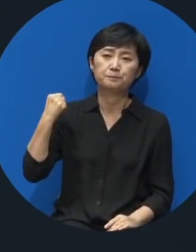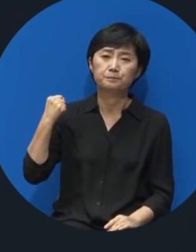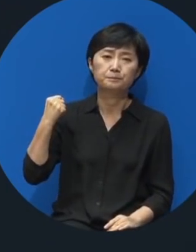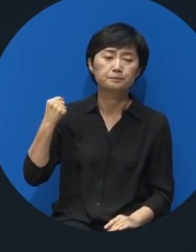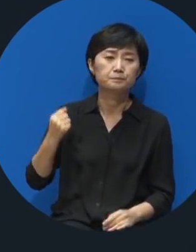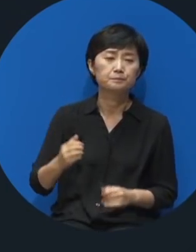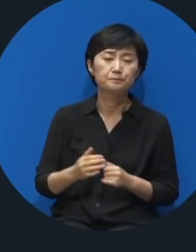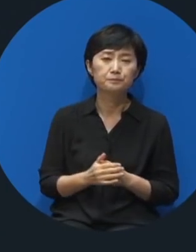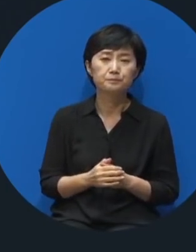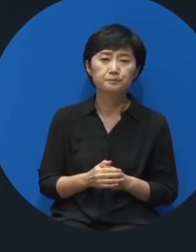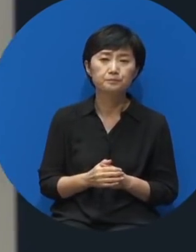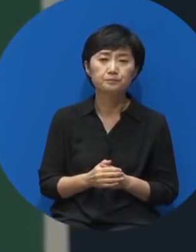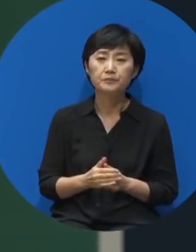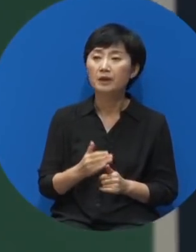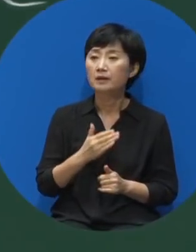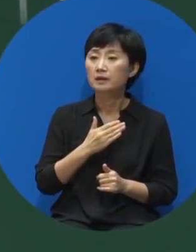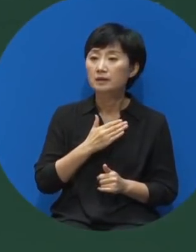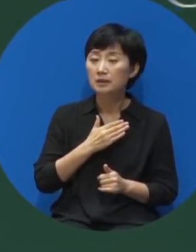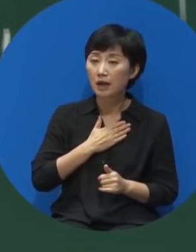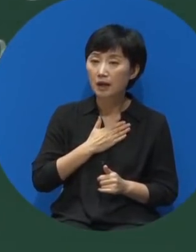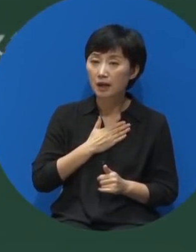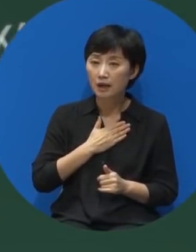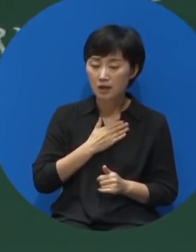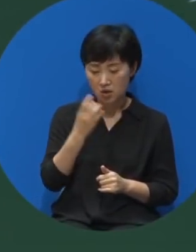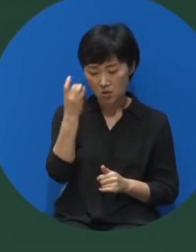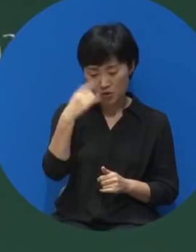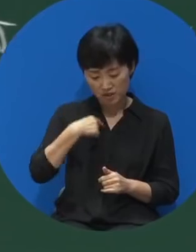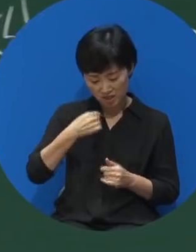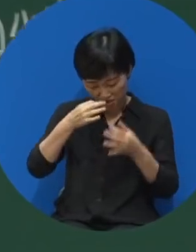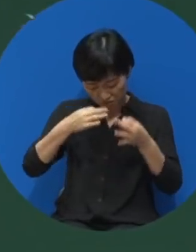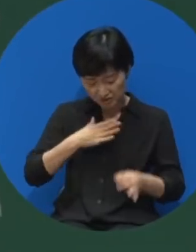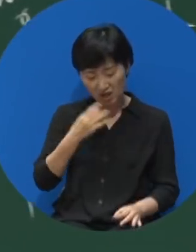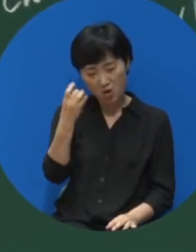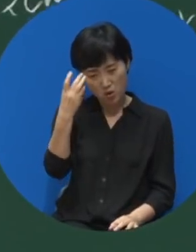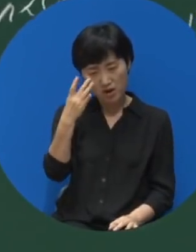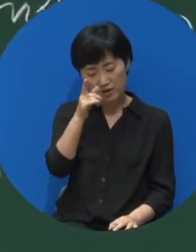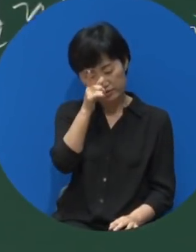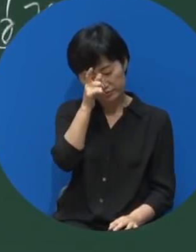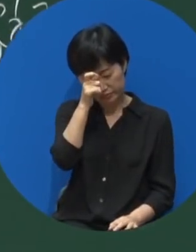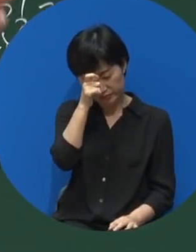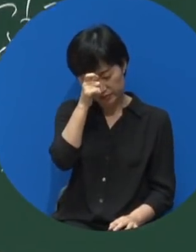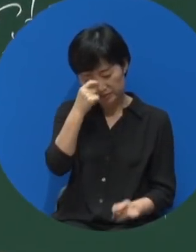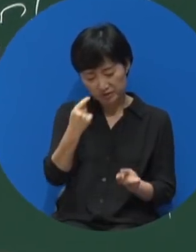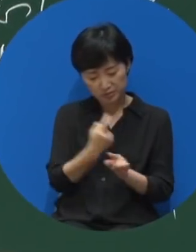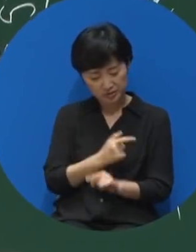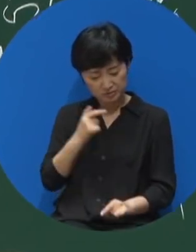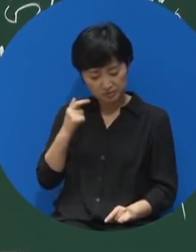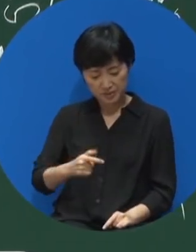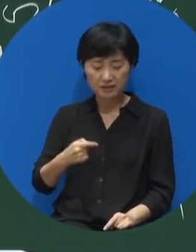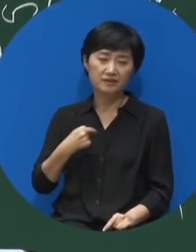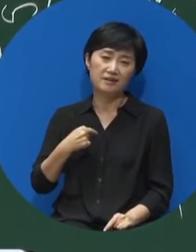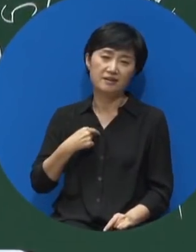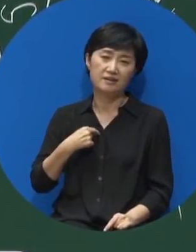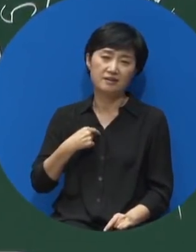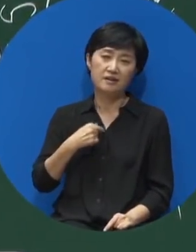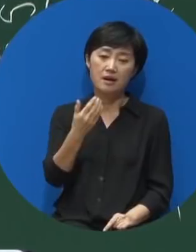我们的家门也完全改变，我是体验了这个。 저는 절대 바뀌지 않는 사람인데 복음 때문에 하나님이 바꾸는.